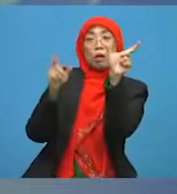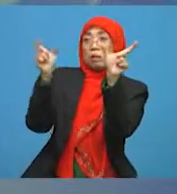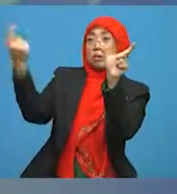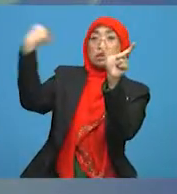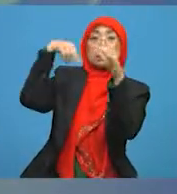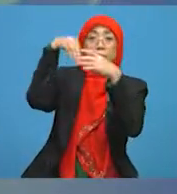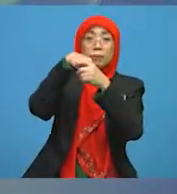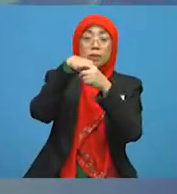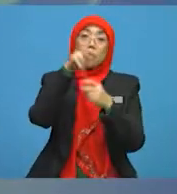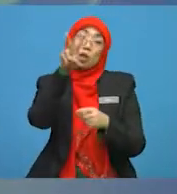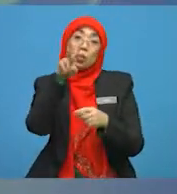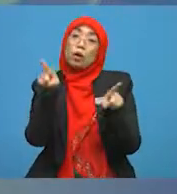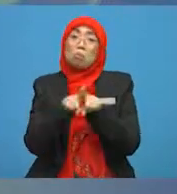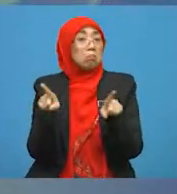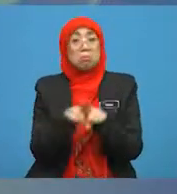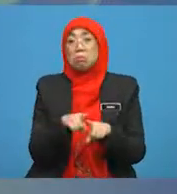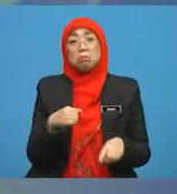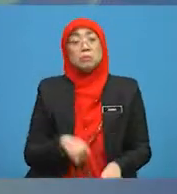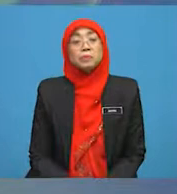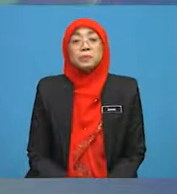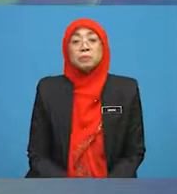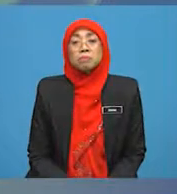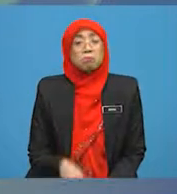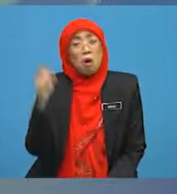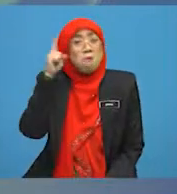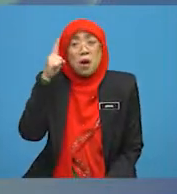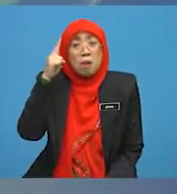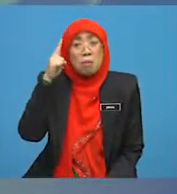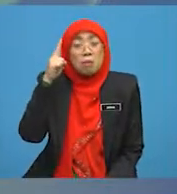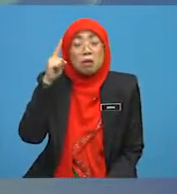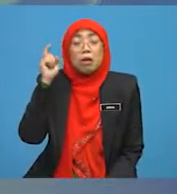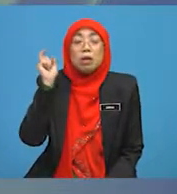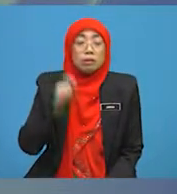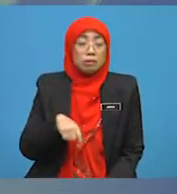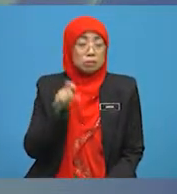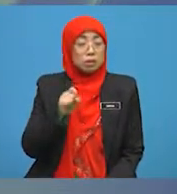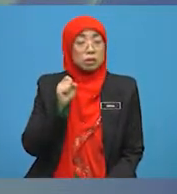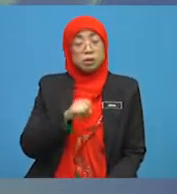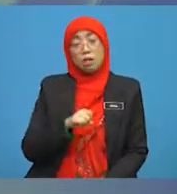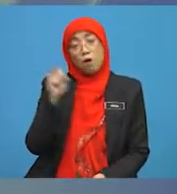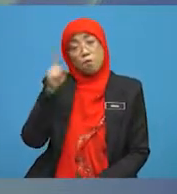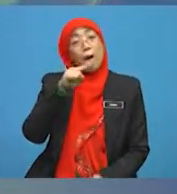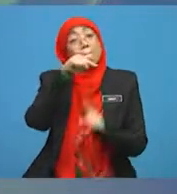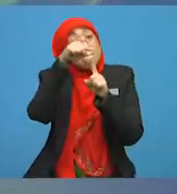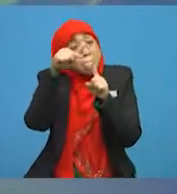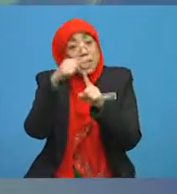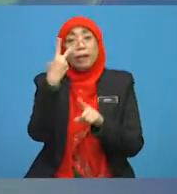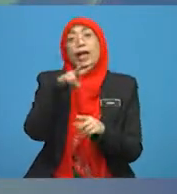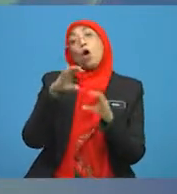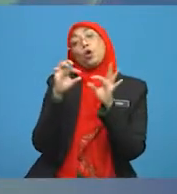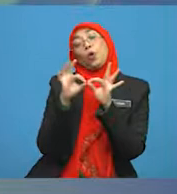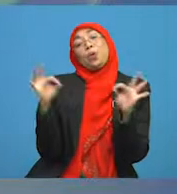iaitu subordinat. Cikgu berikan contoh hiponim agar para pelajar dapat